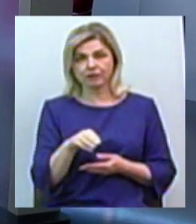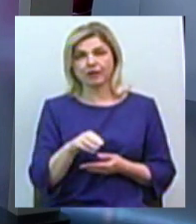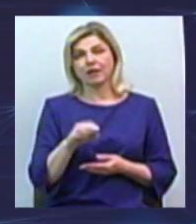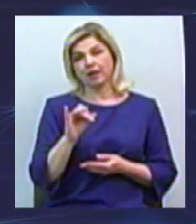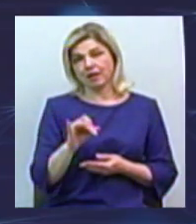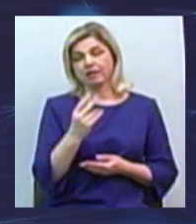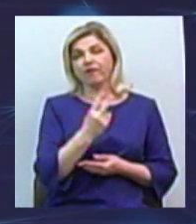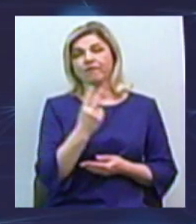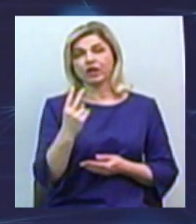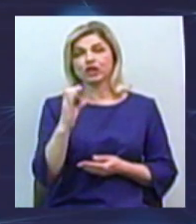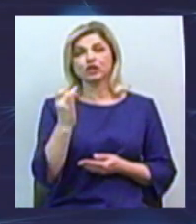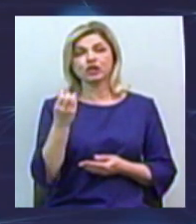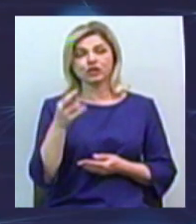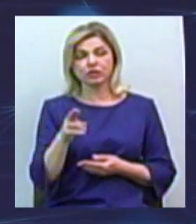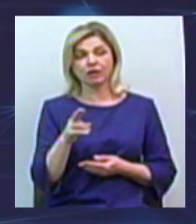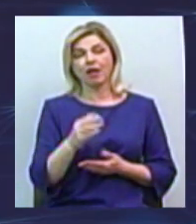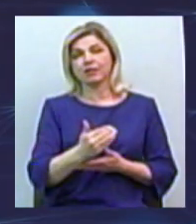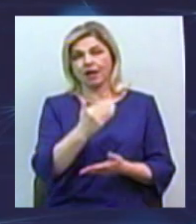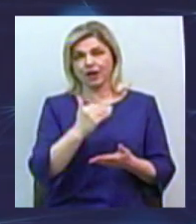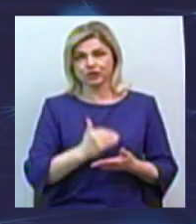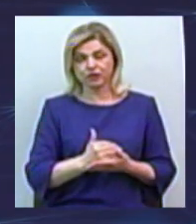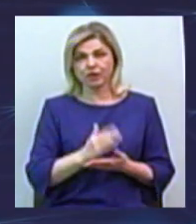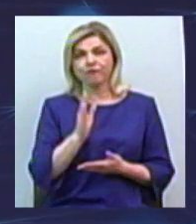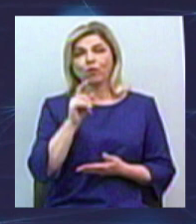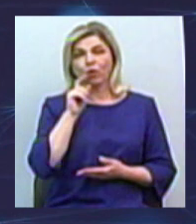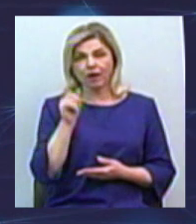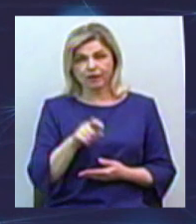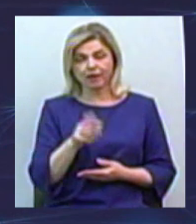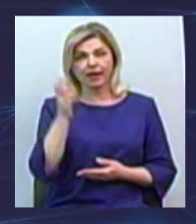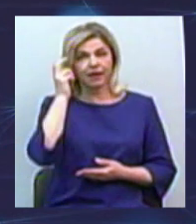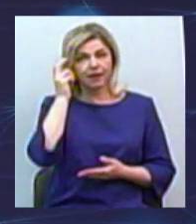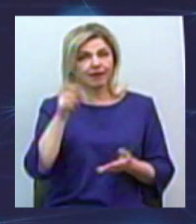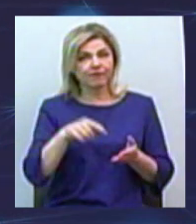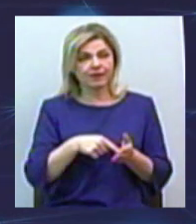Ну і 22 січня нарешті в Україні, в Києві,